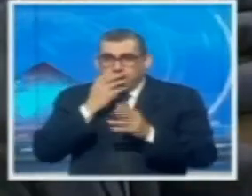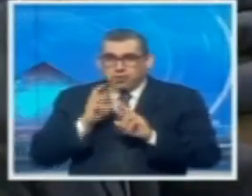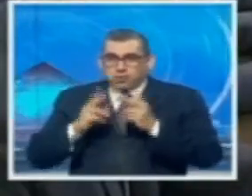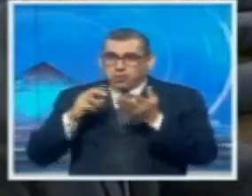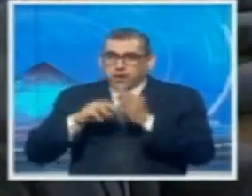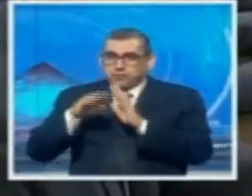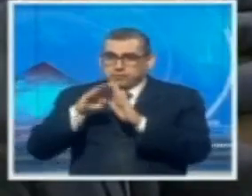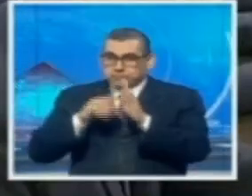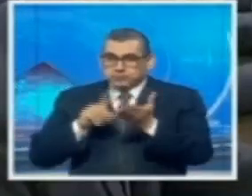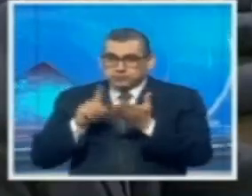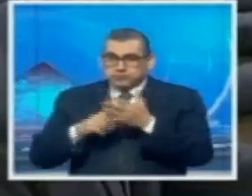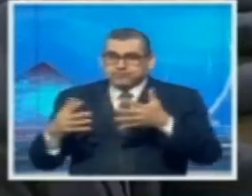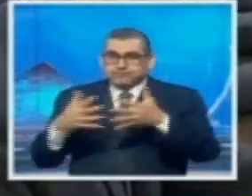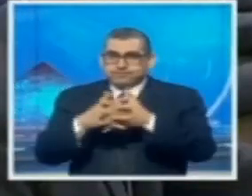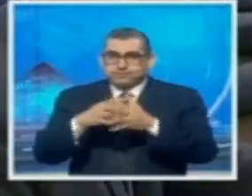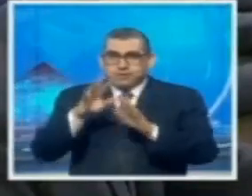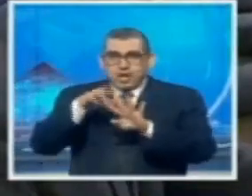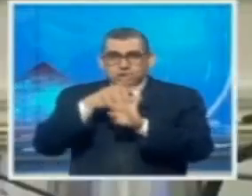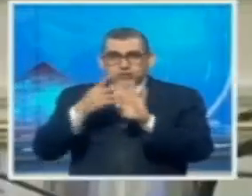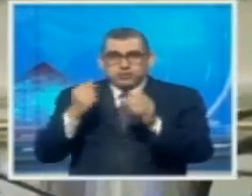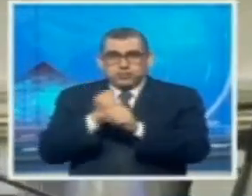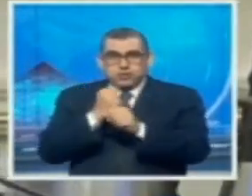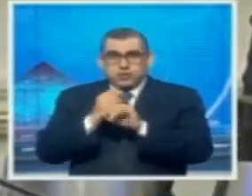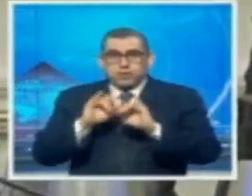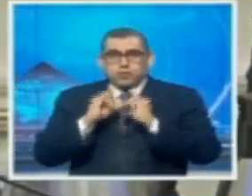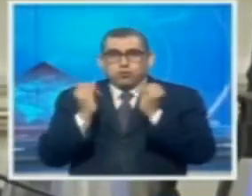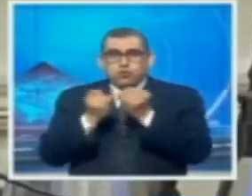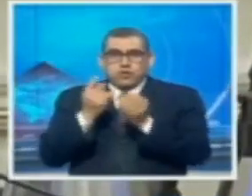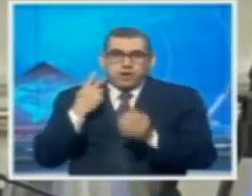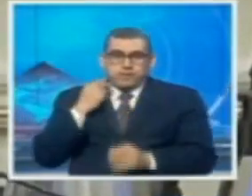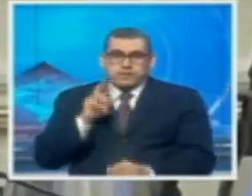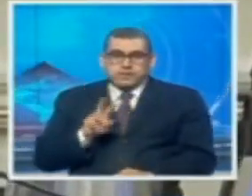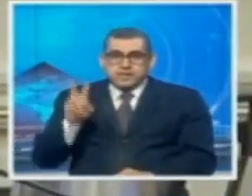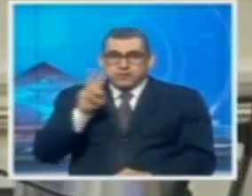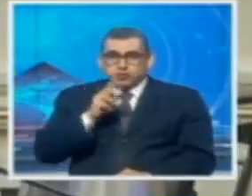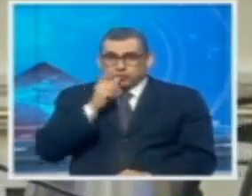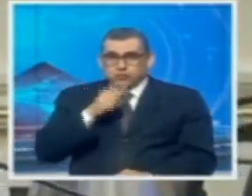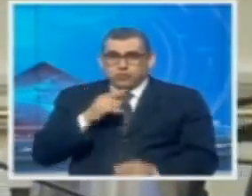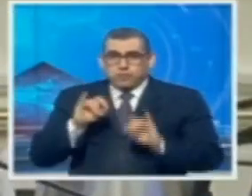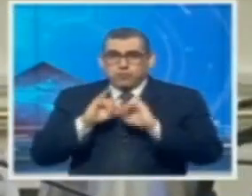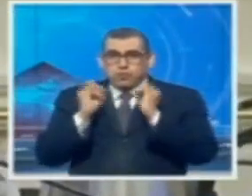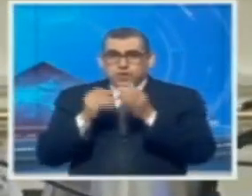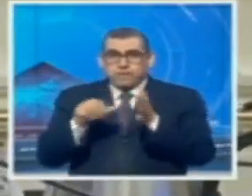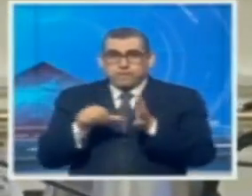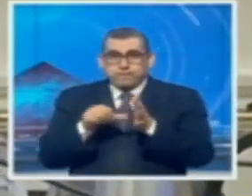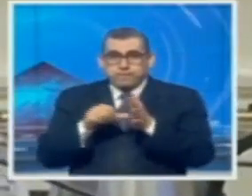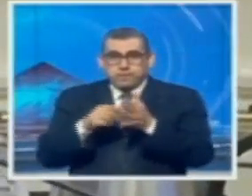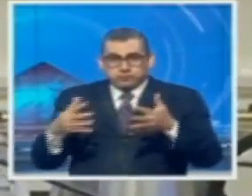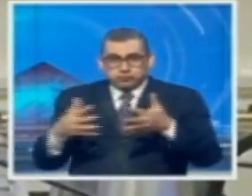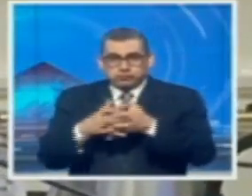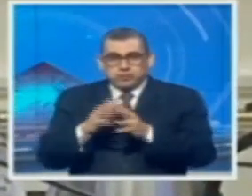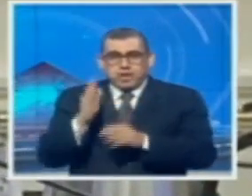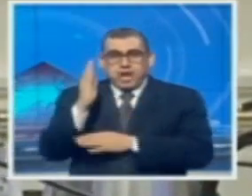والموضوعات ذات الصلة بأجندة مؤتمر كوب 27، وأكد أن المجتمع المدني شريك